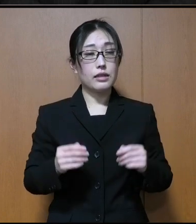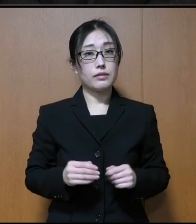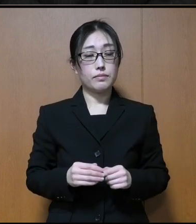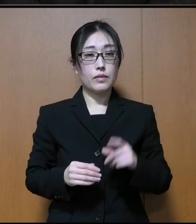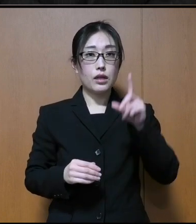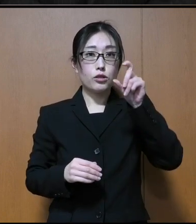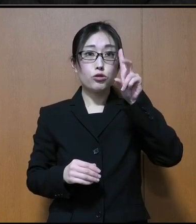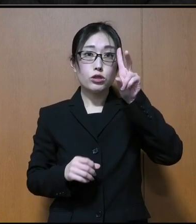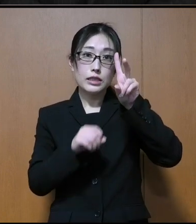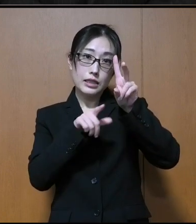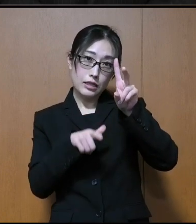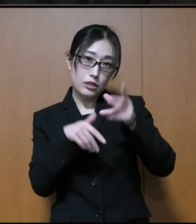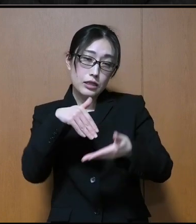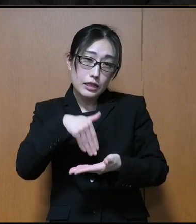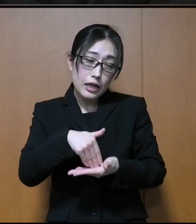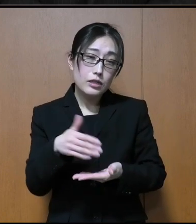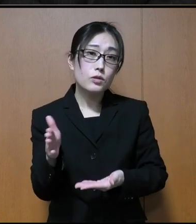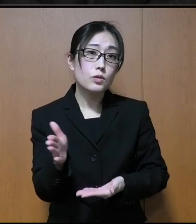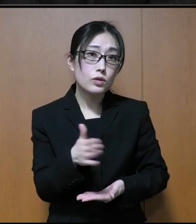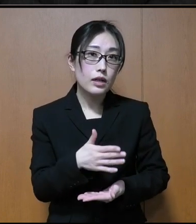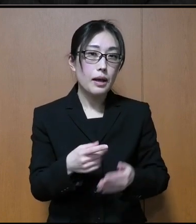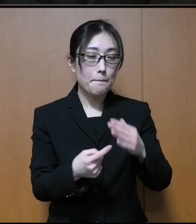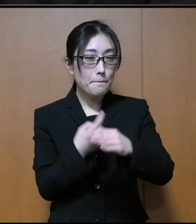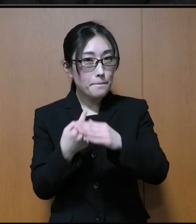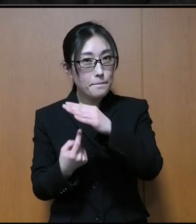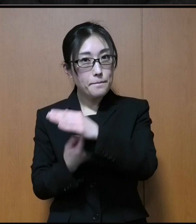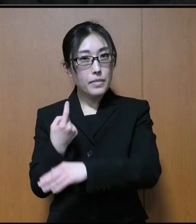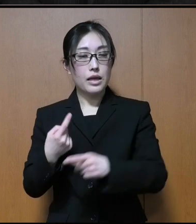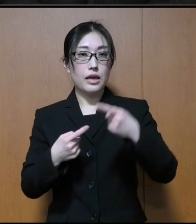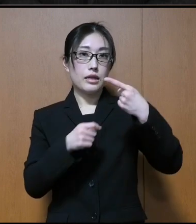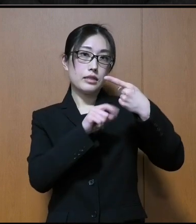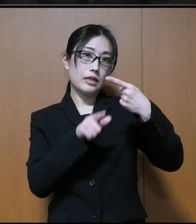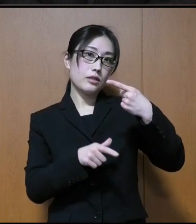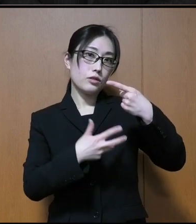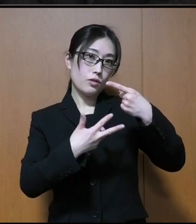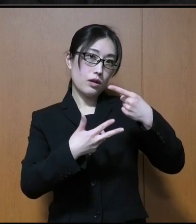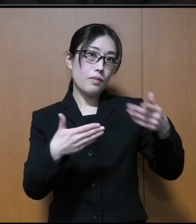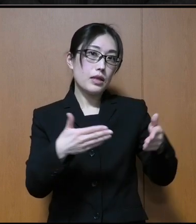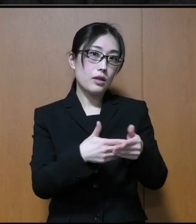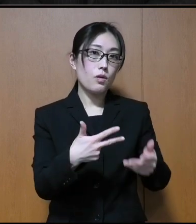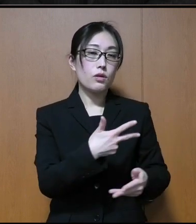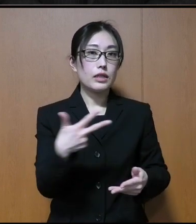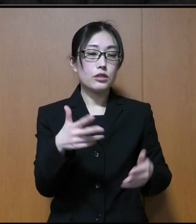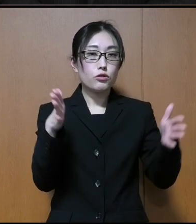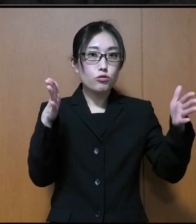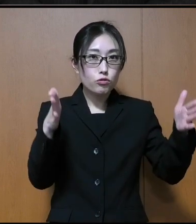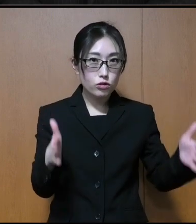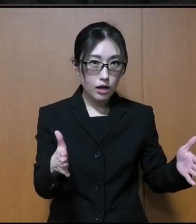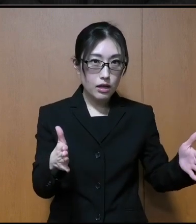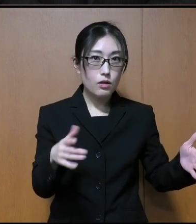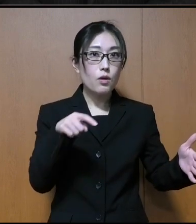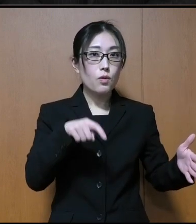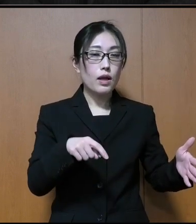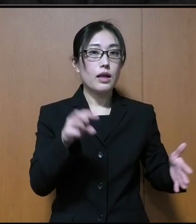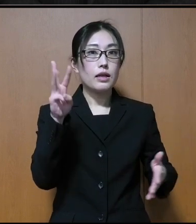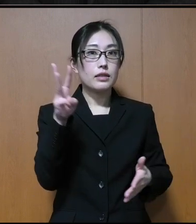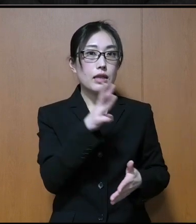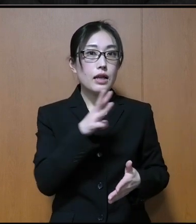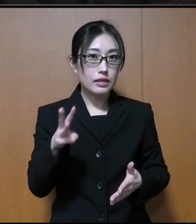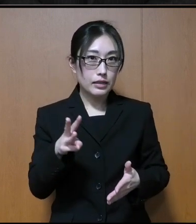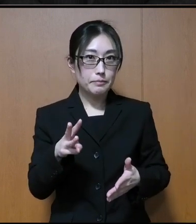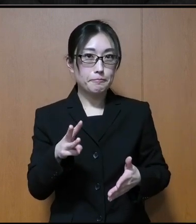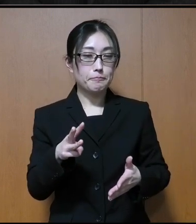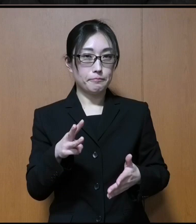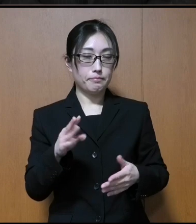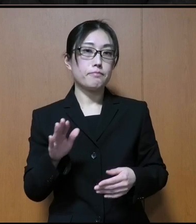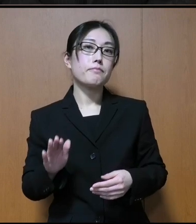12月下旬から徐々に確認され始め、1月8日までの直近1週間の感染者は3人とな